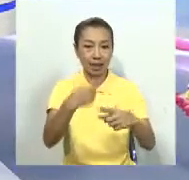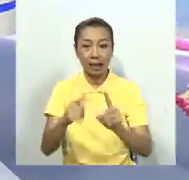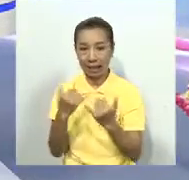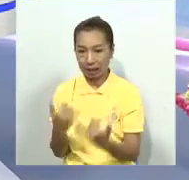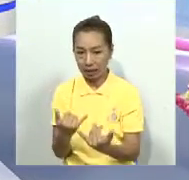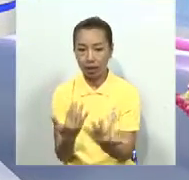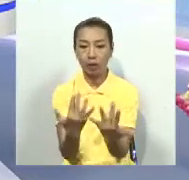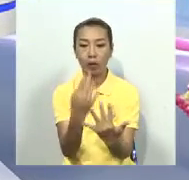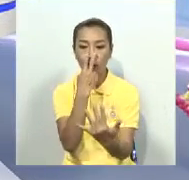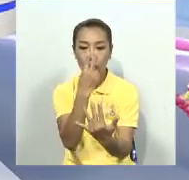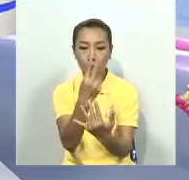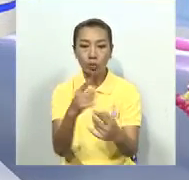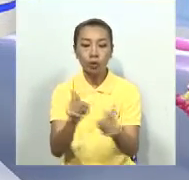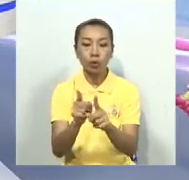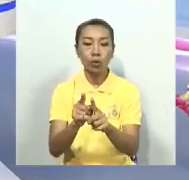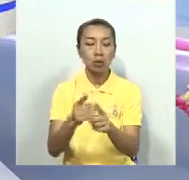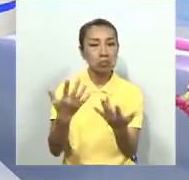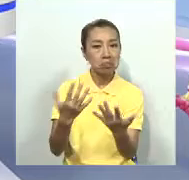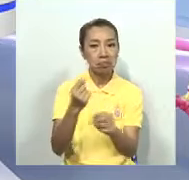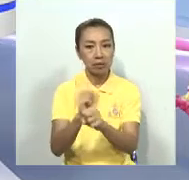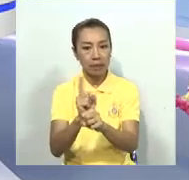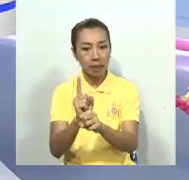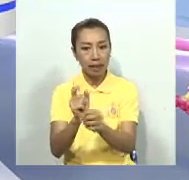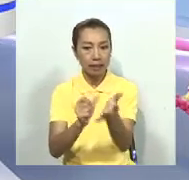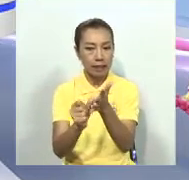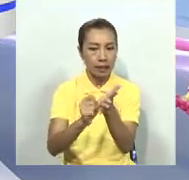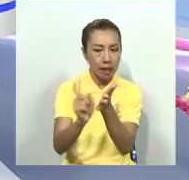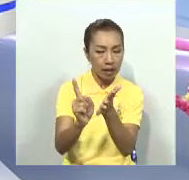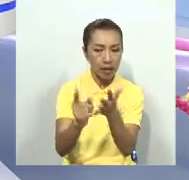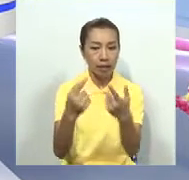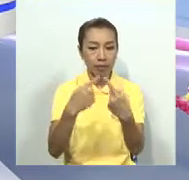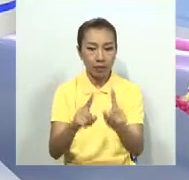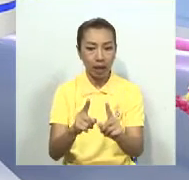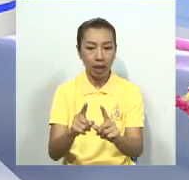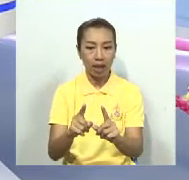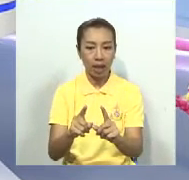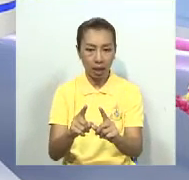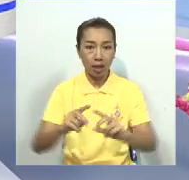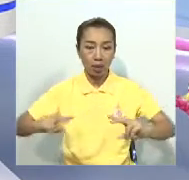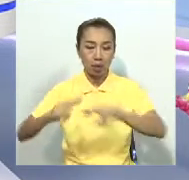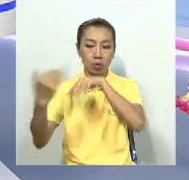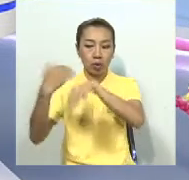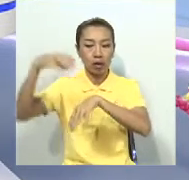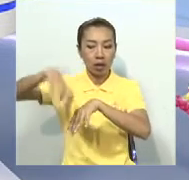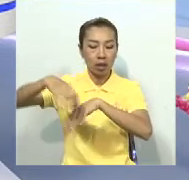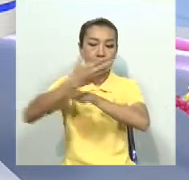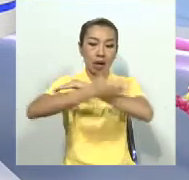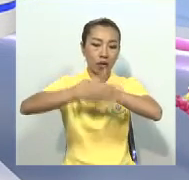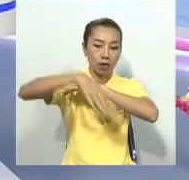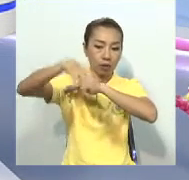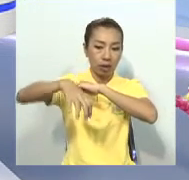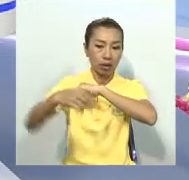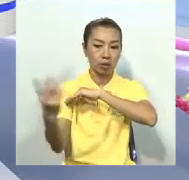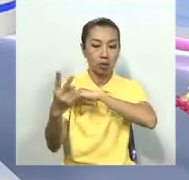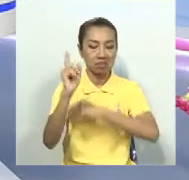อความชัดเจนของคำตัดสินของศาลอีกทีนึงว่าจะมีแนวทางแก้ไขปัญหายังไงแต่ที่แน่ๆกระทรวงคมนาคมการรถไฟ